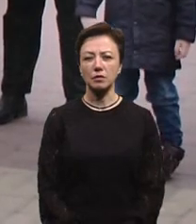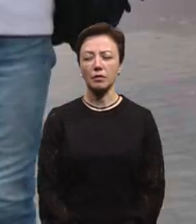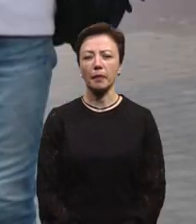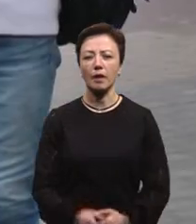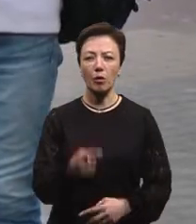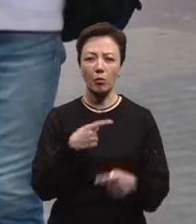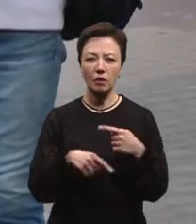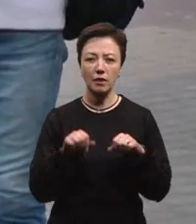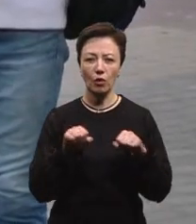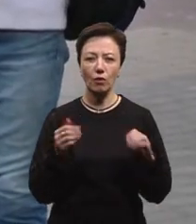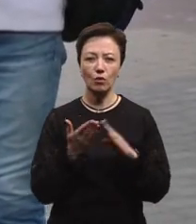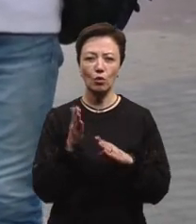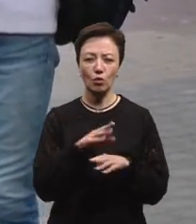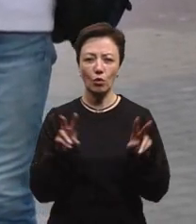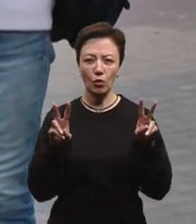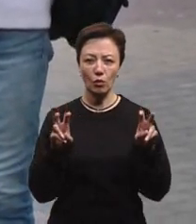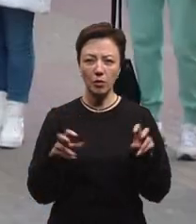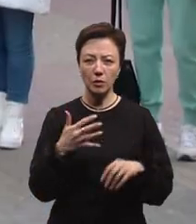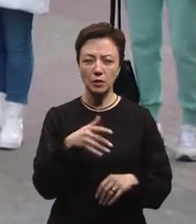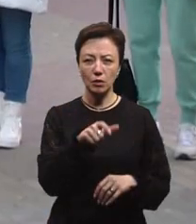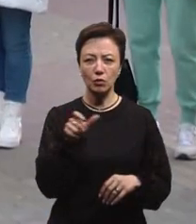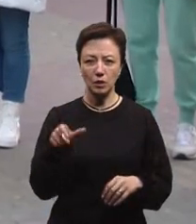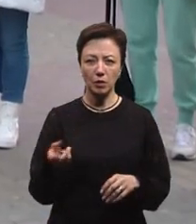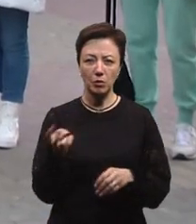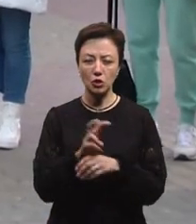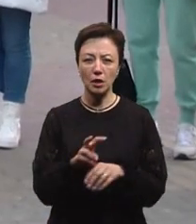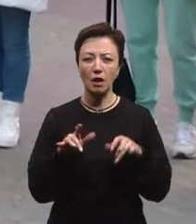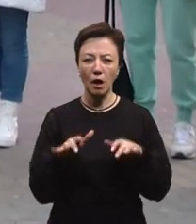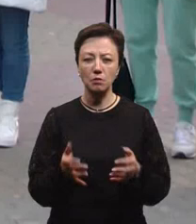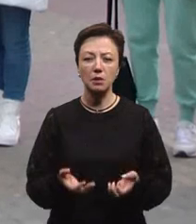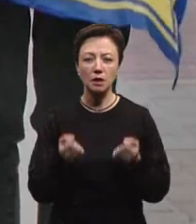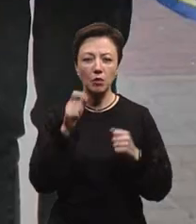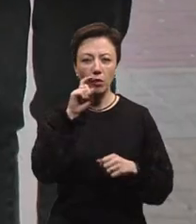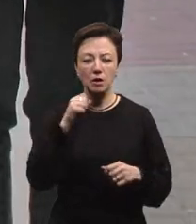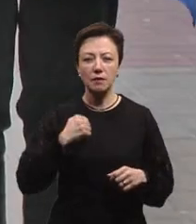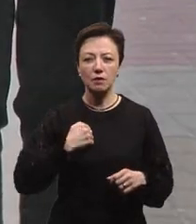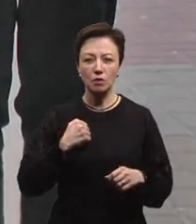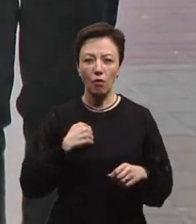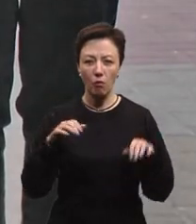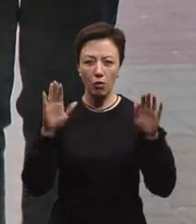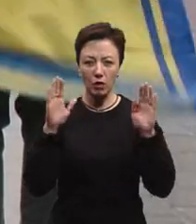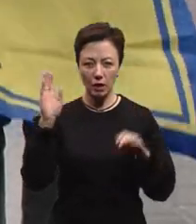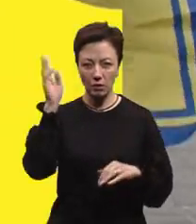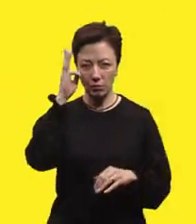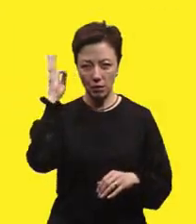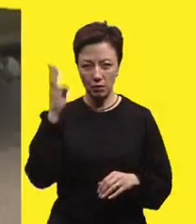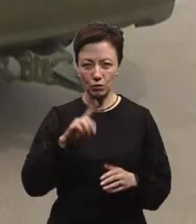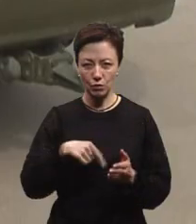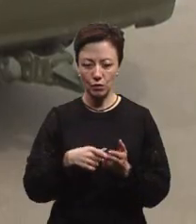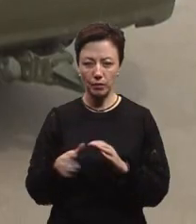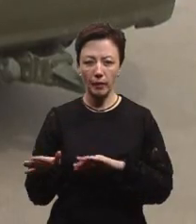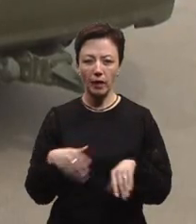поверніть героїв додому півсотні жителів Хмельниччини прийшли на акцію підтримки українських військовополонених в обласному центрі